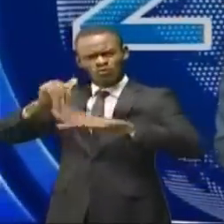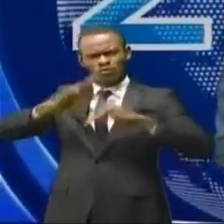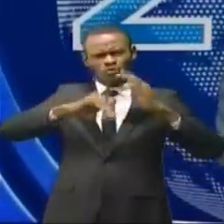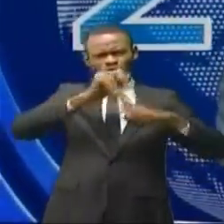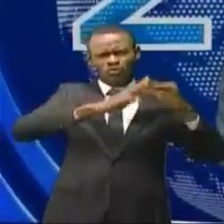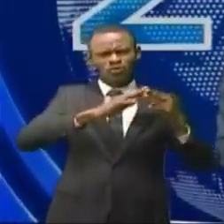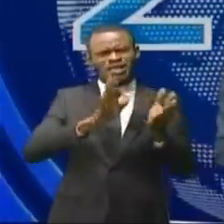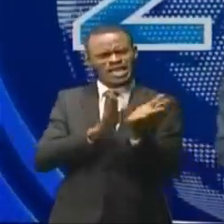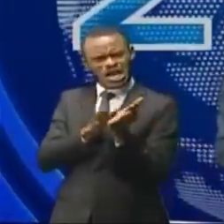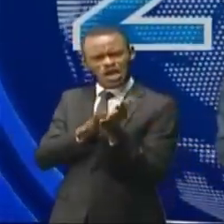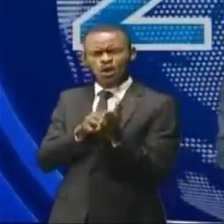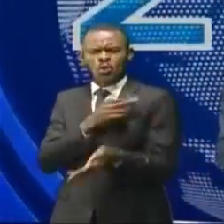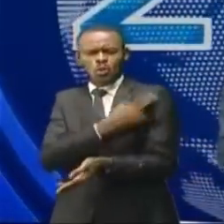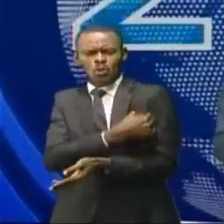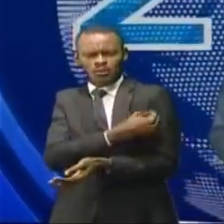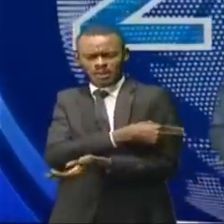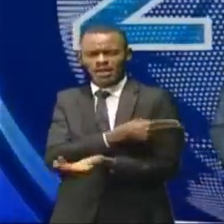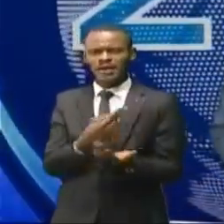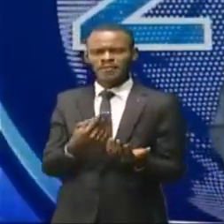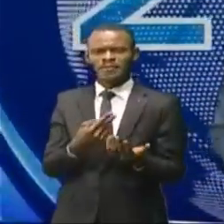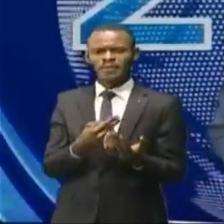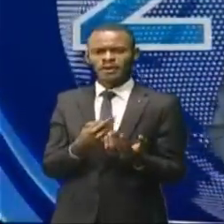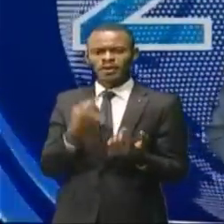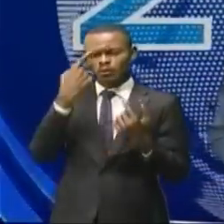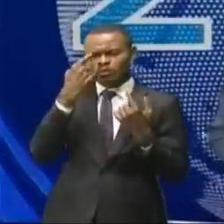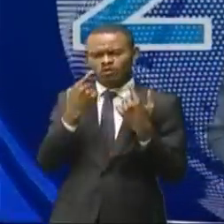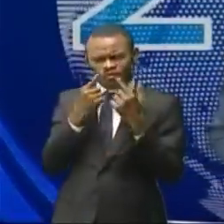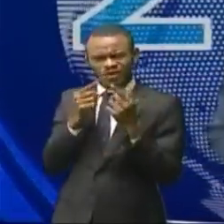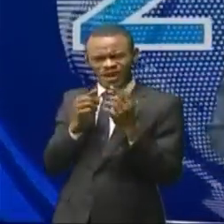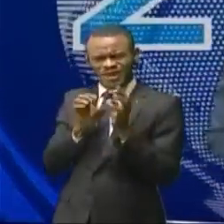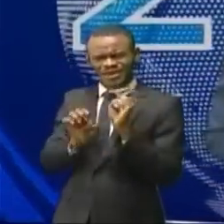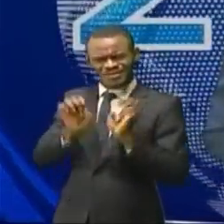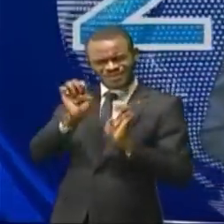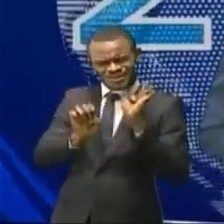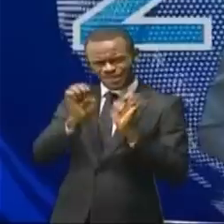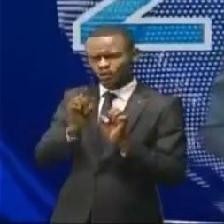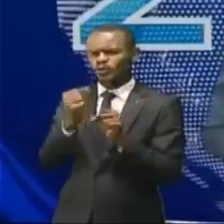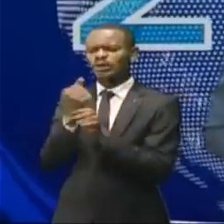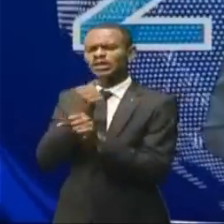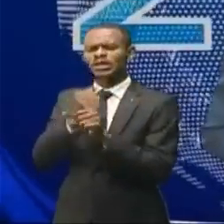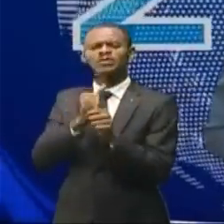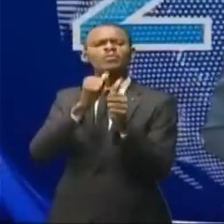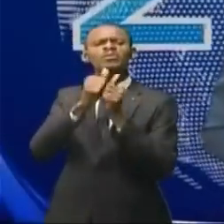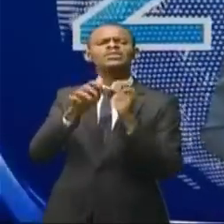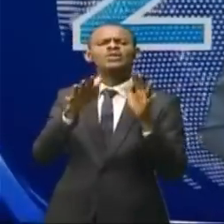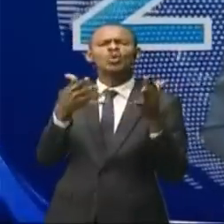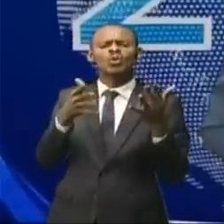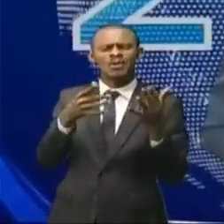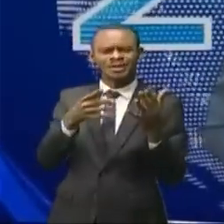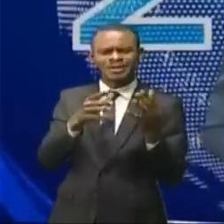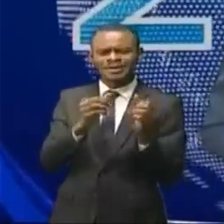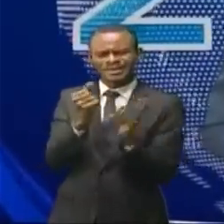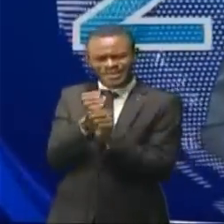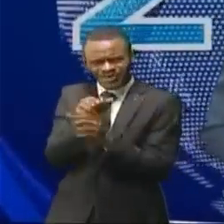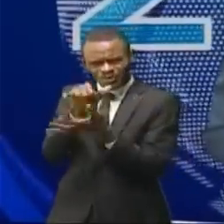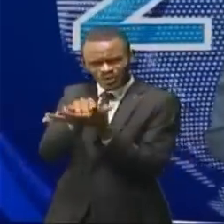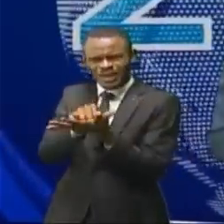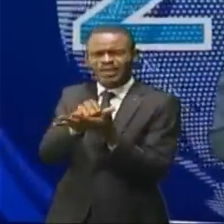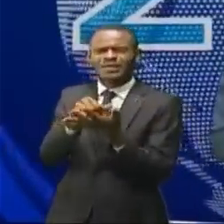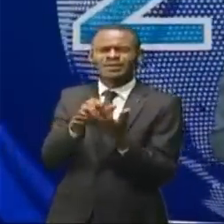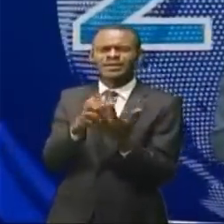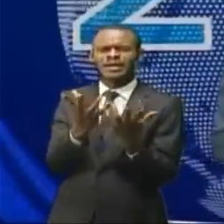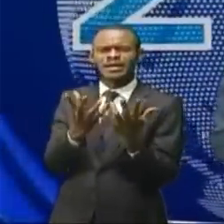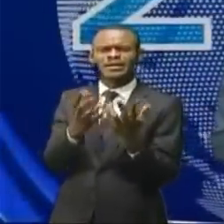d'évaluation du niveau d'exécution du programme de développement local des 145 territoires dans la province du Congo central